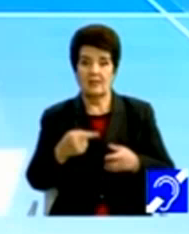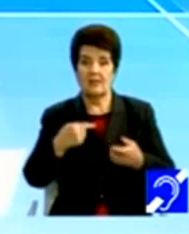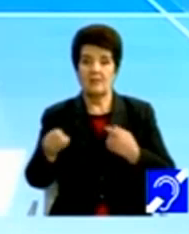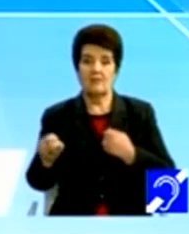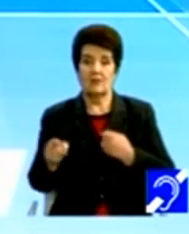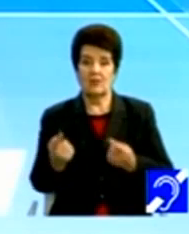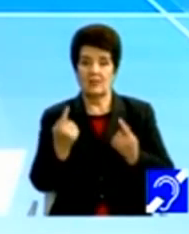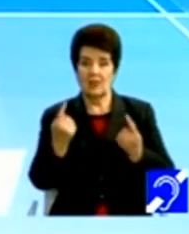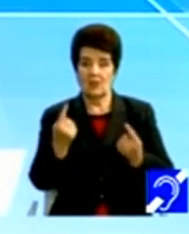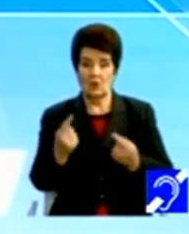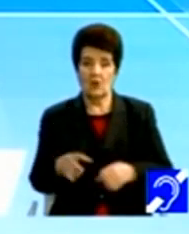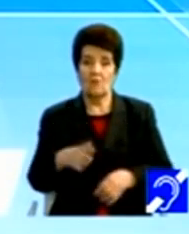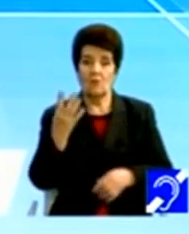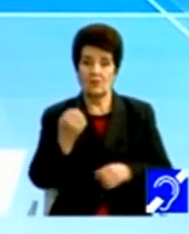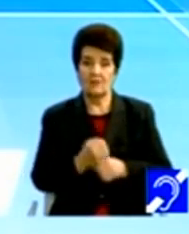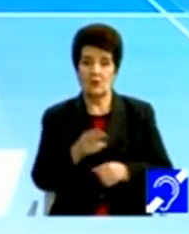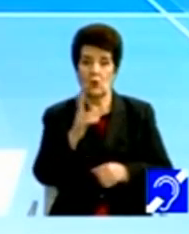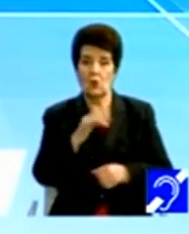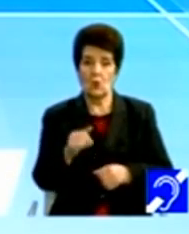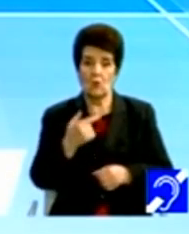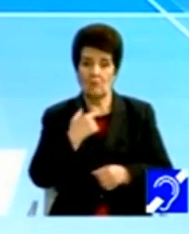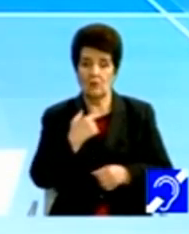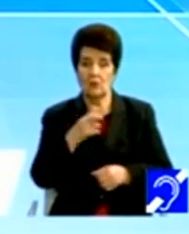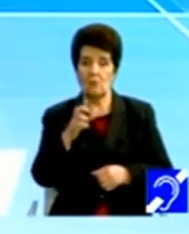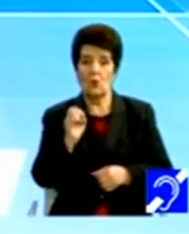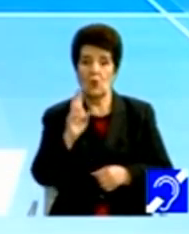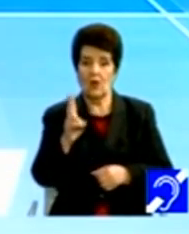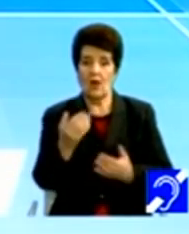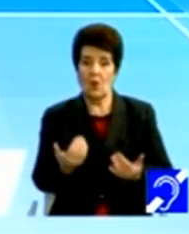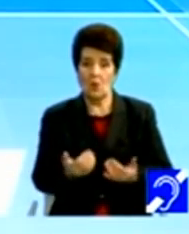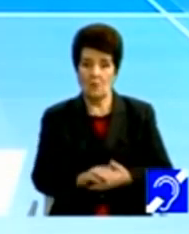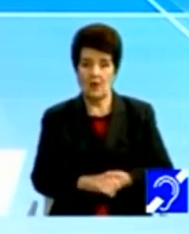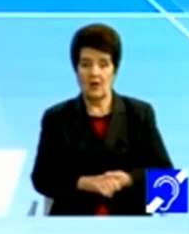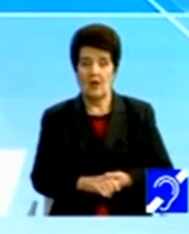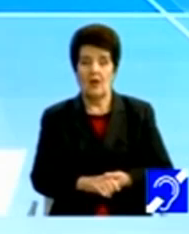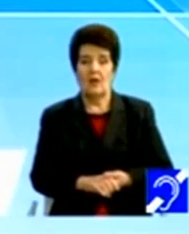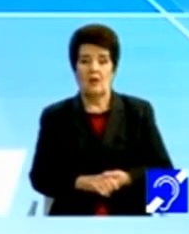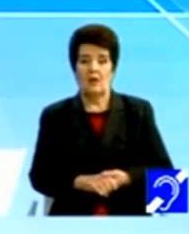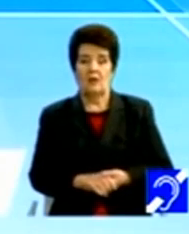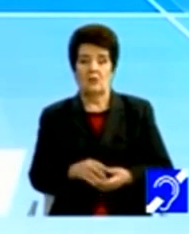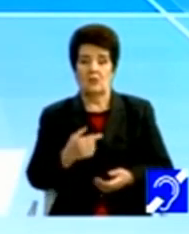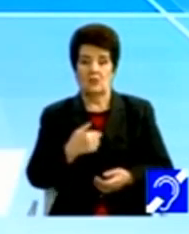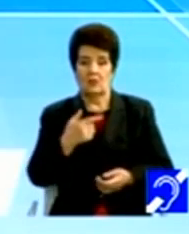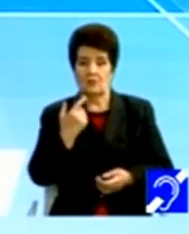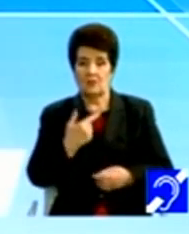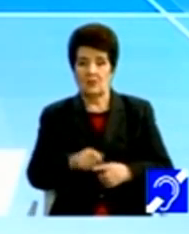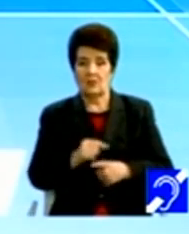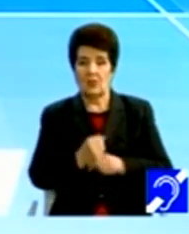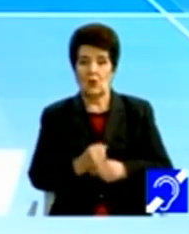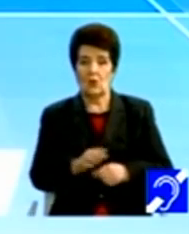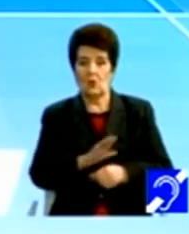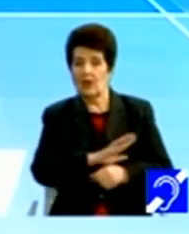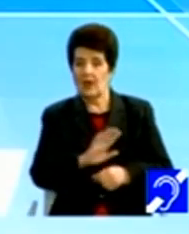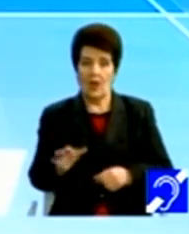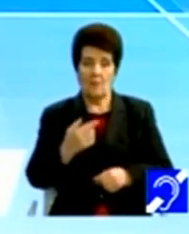enormă. A fost făcută cu votul blocului acum și eu m-am opus vehement acestui lucru. Repet încă o dată,